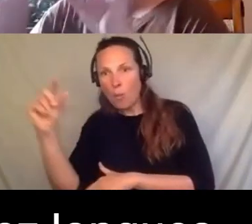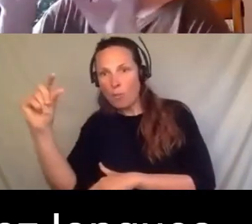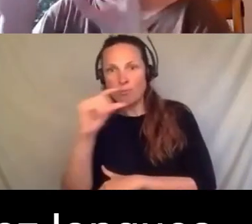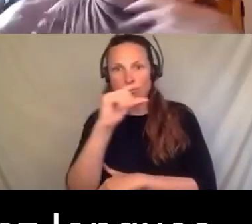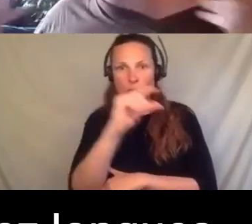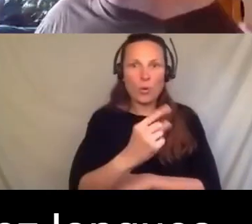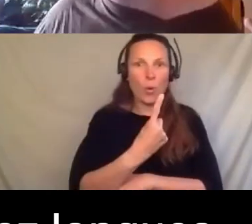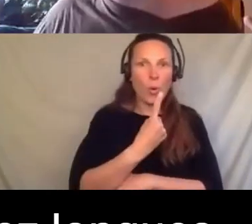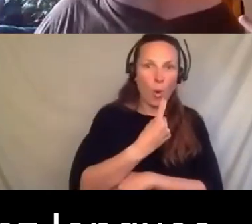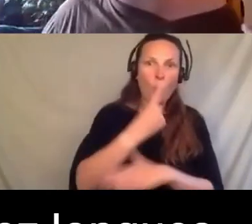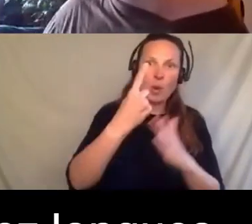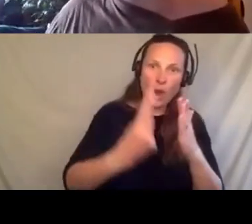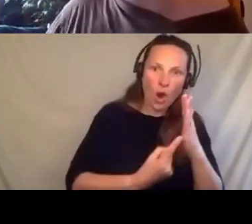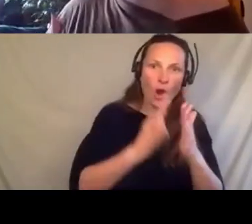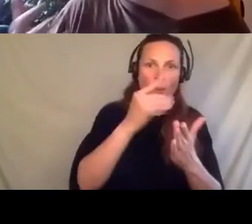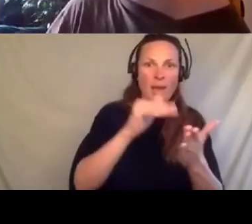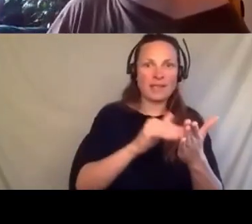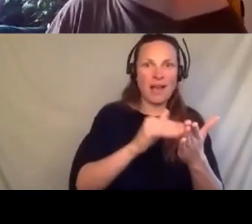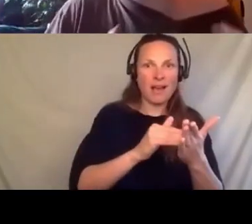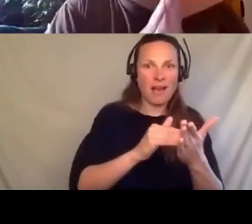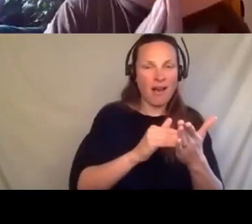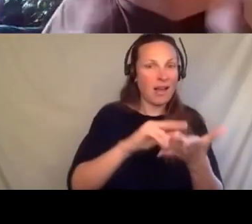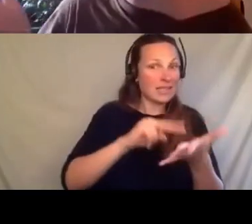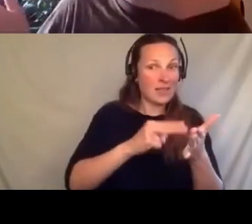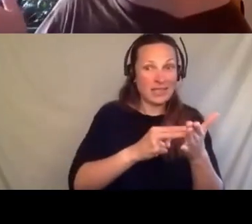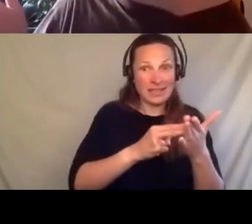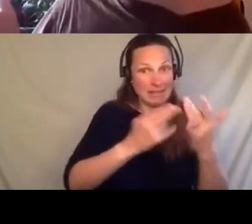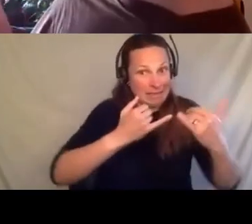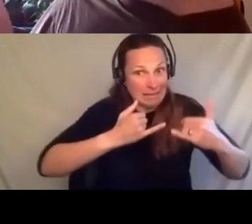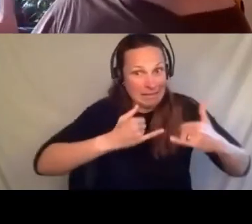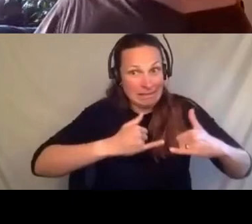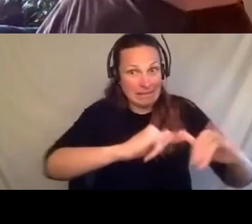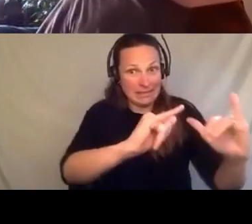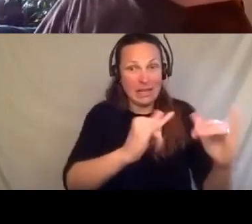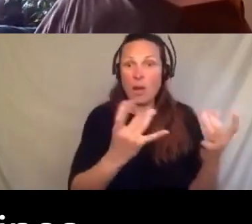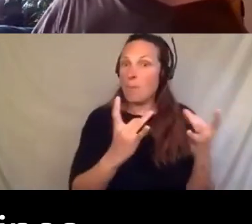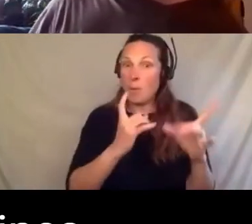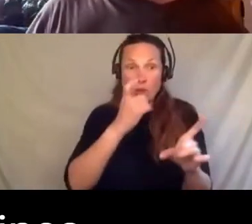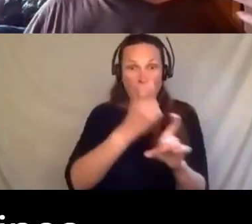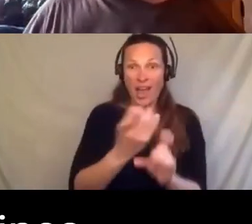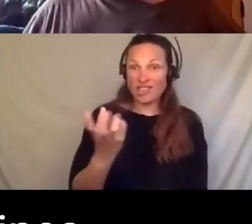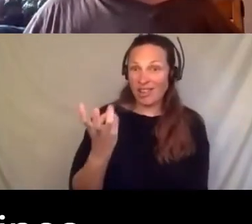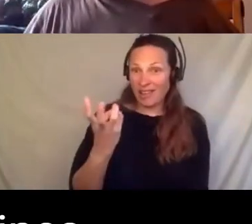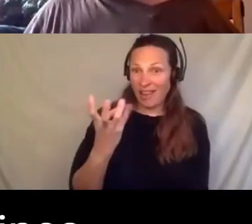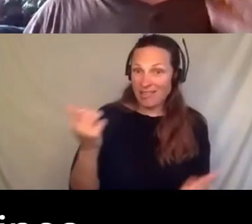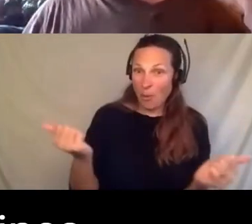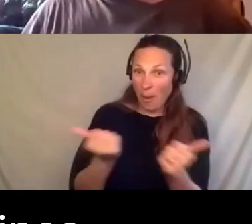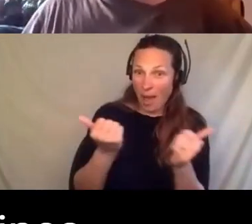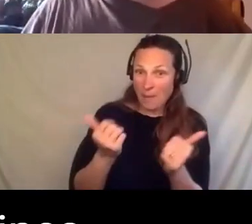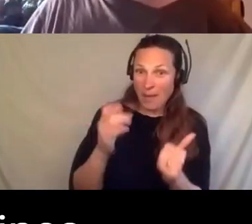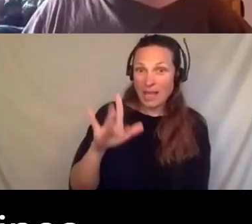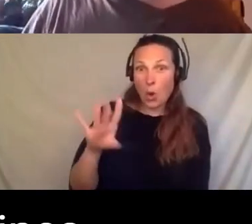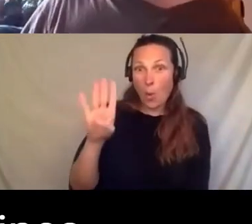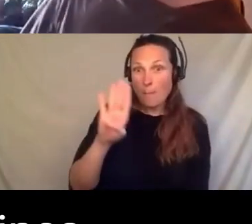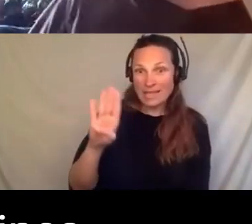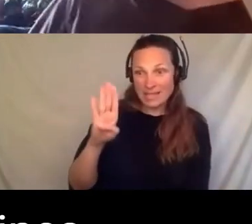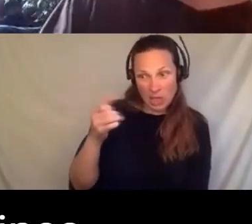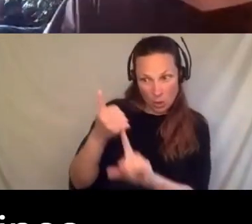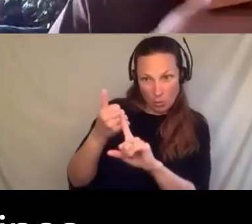et repartir de nouveaux plants. Donc, à un moment donné, vous n'avez même plus besoin d'acheter des graines parce que votre basilic produit des